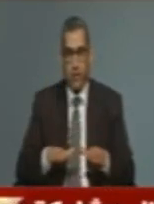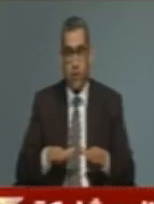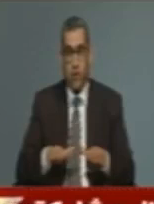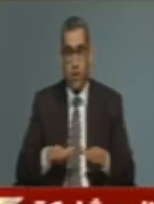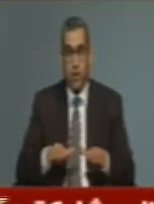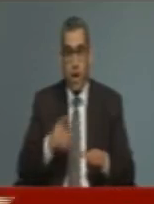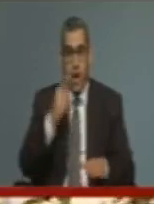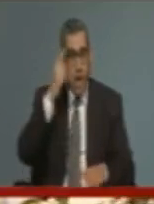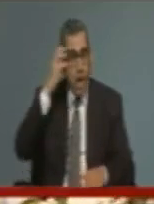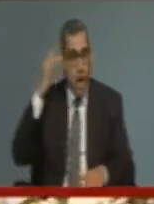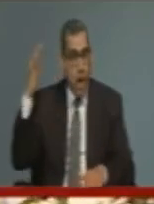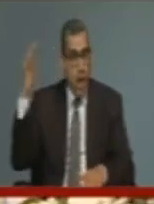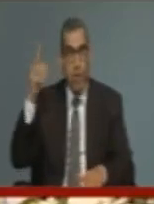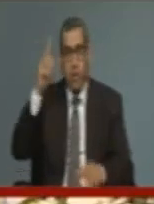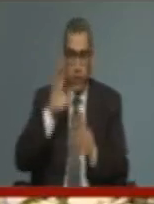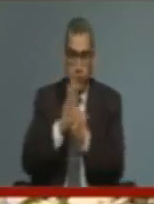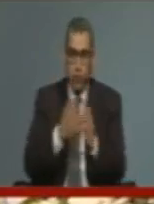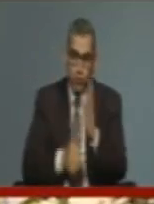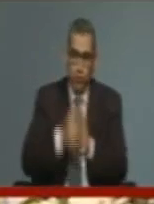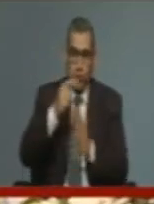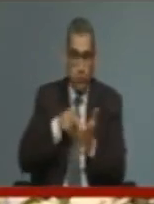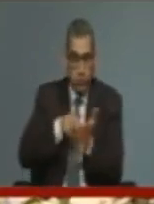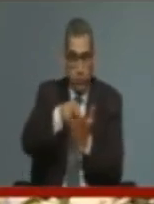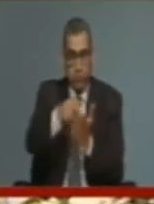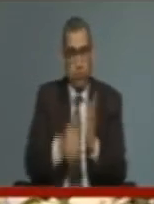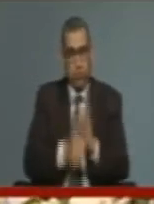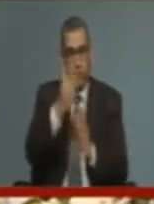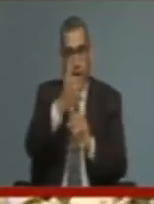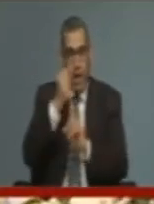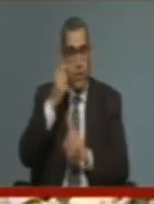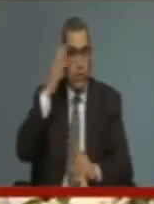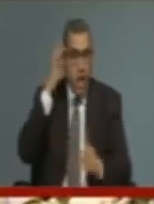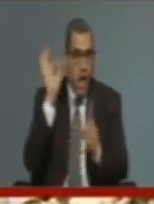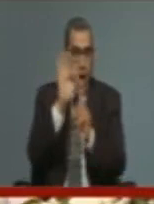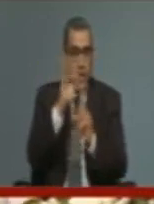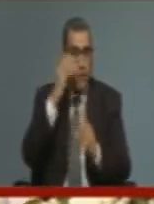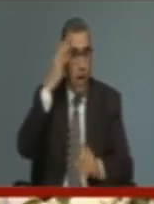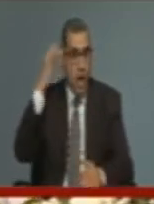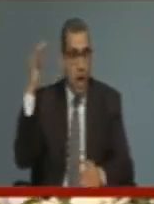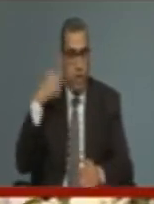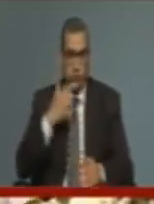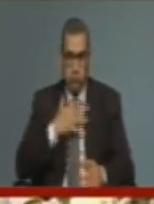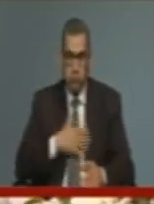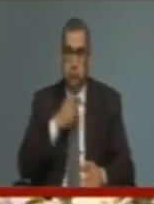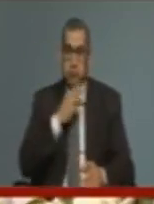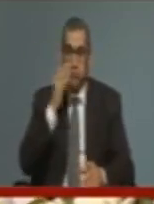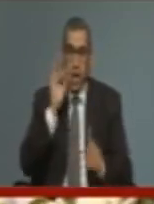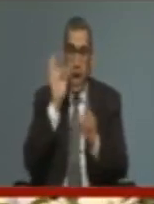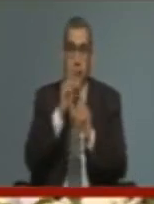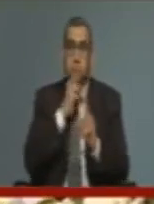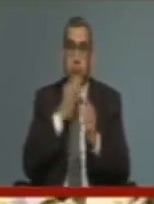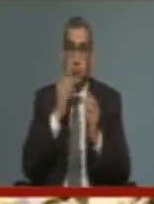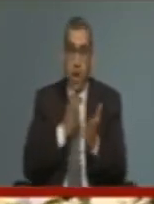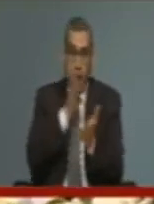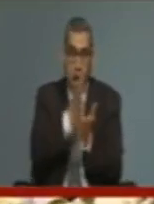وتحلم ويحقق لك حلمك لما تجري عليه، وتحلم وكل ما حلمك مخلص وامين وكمان